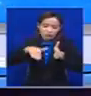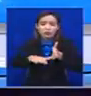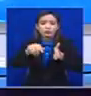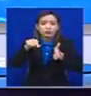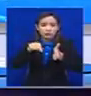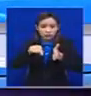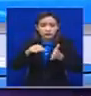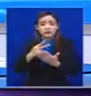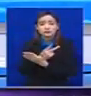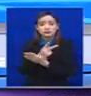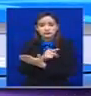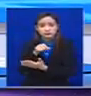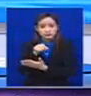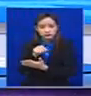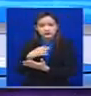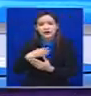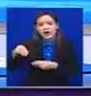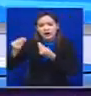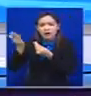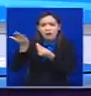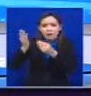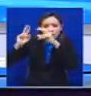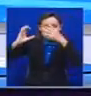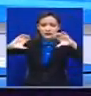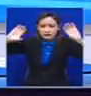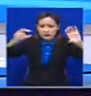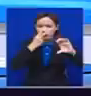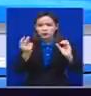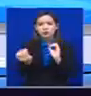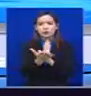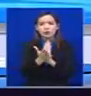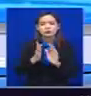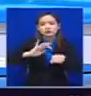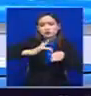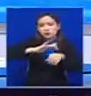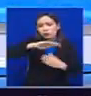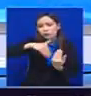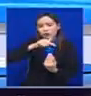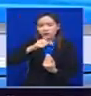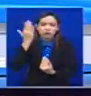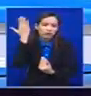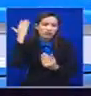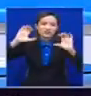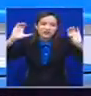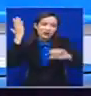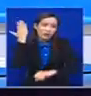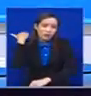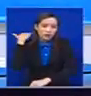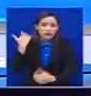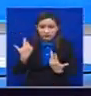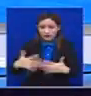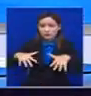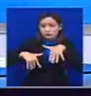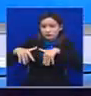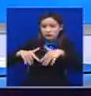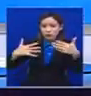ร้องขอให้ทางรัฐบาลตรวจสอบการจัดทำรายงานผลกระทบสิ่งแวดล้อมที่ดำเนินการในรัฐบาลชุดก่อนซึ่งประชาชนในพื้นที่ไม่ได้มีส่วน